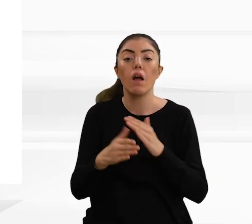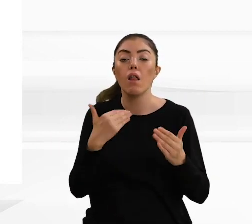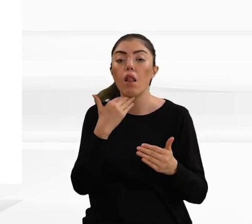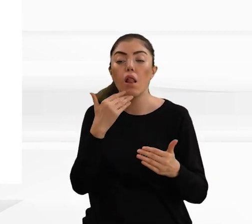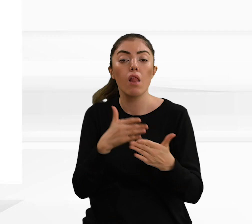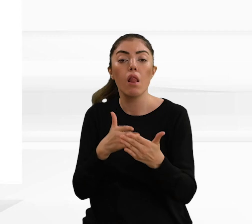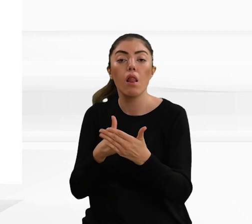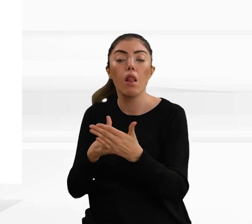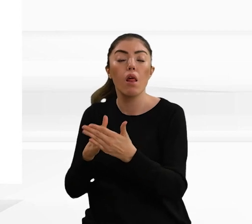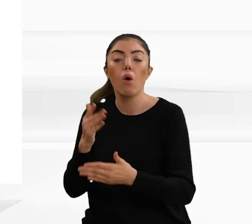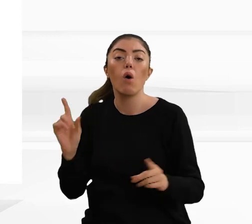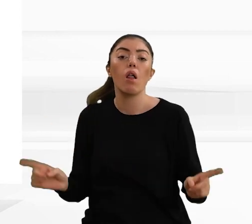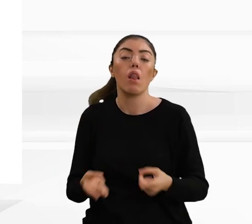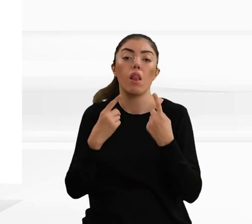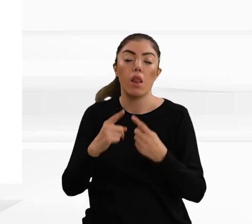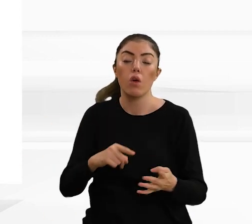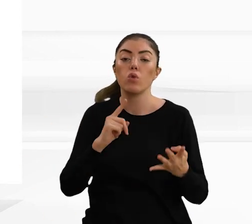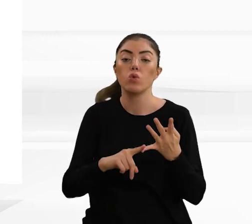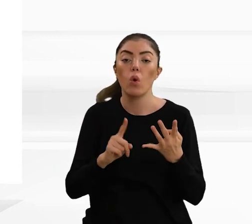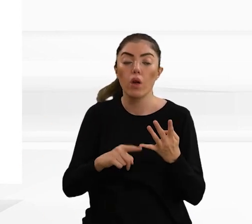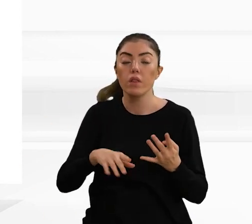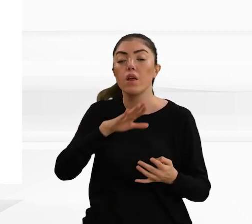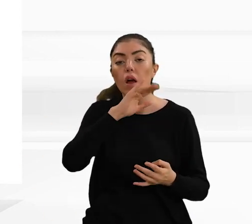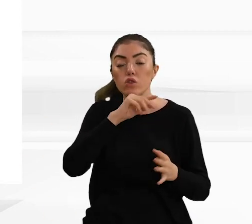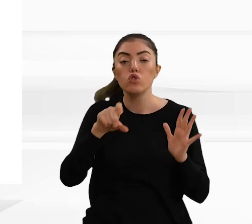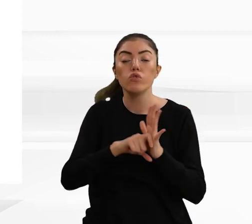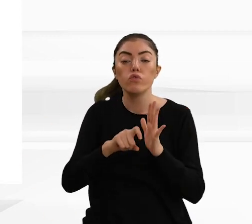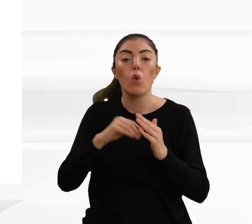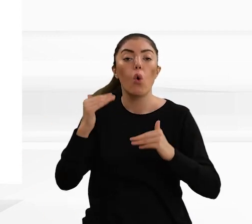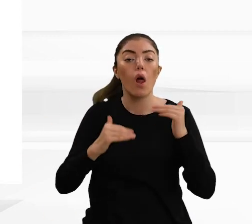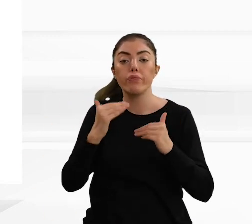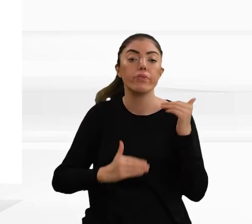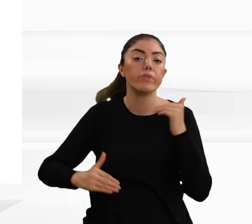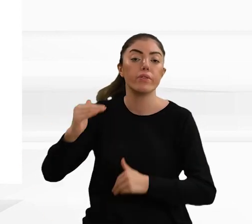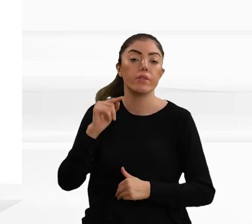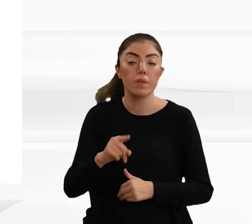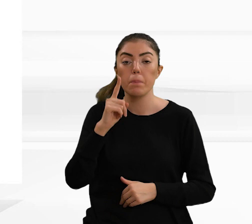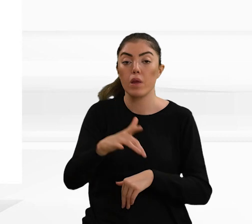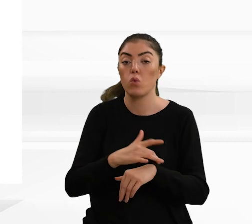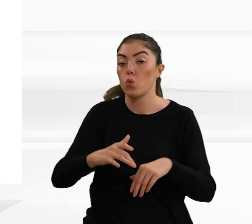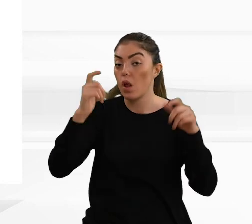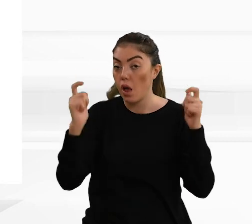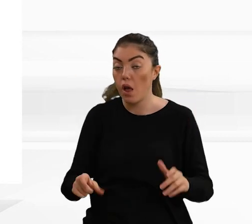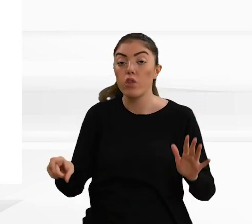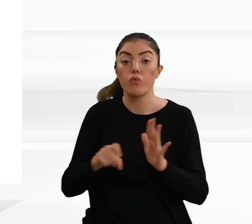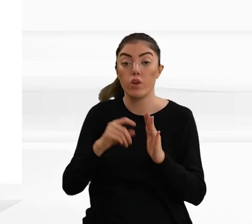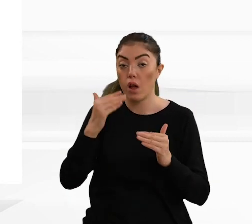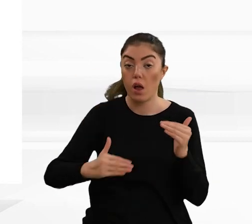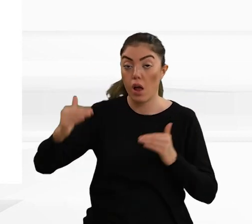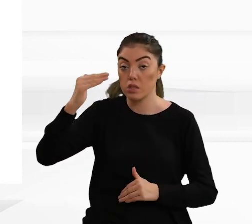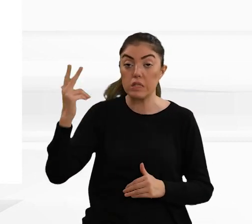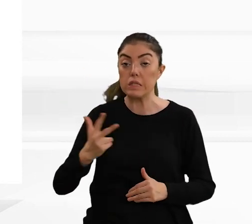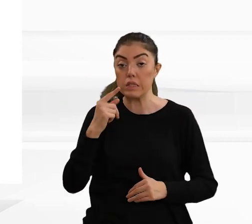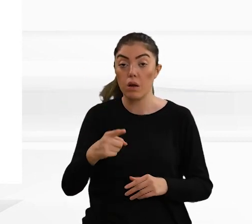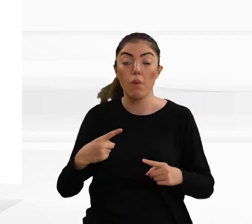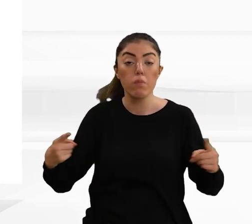artış göstermesi 4 yaşlı nüfus oranının artması bir ülkedeki nüfus artış